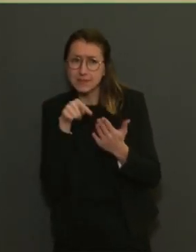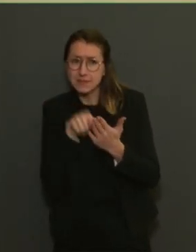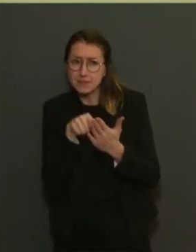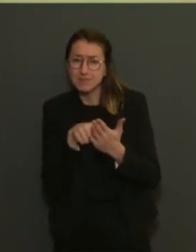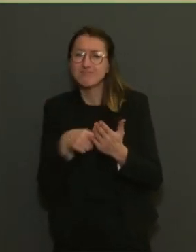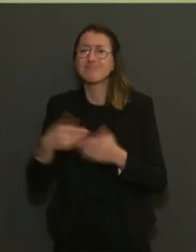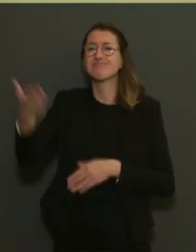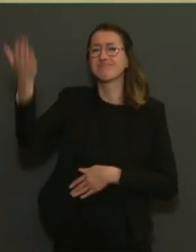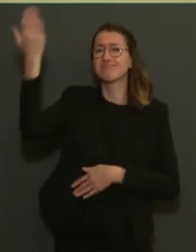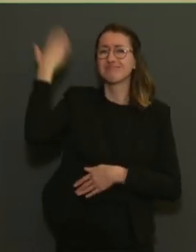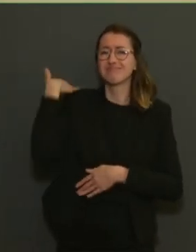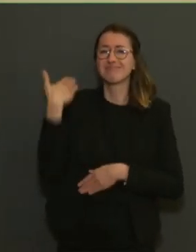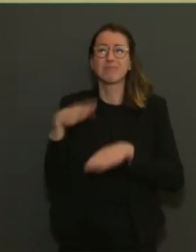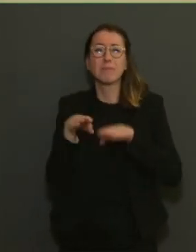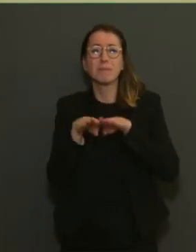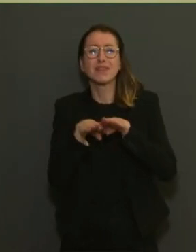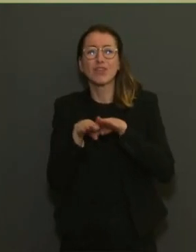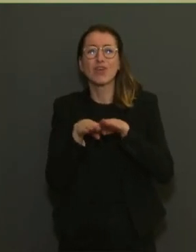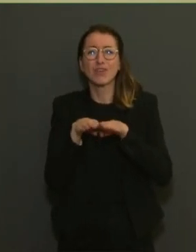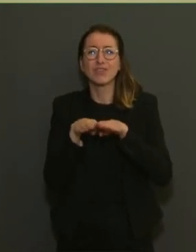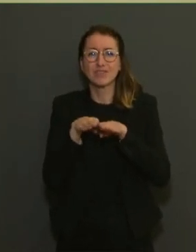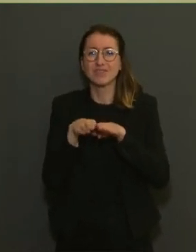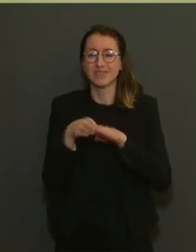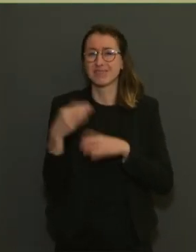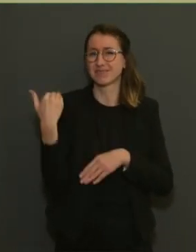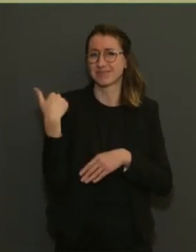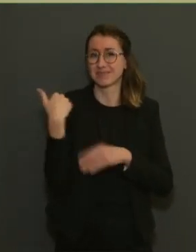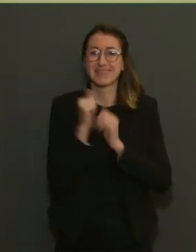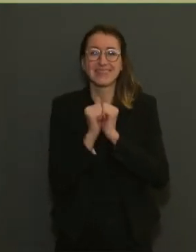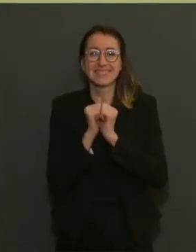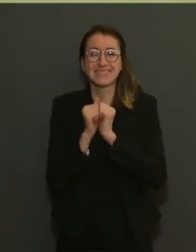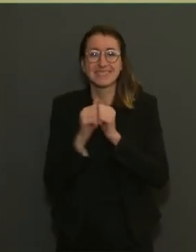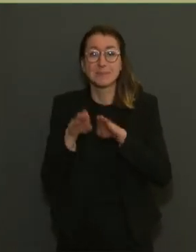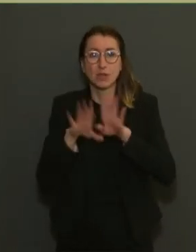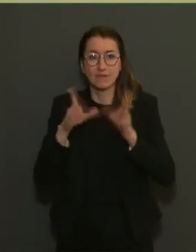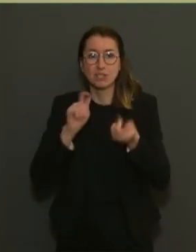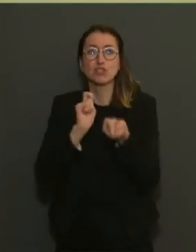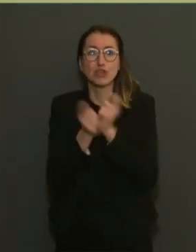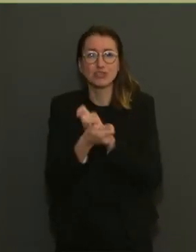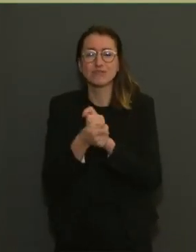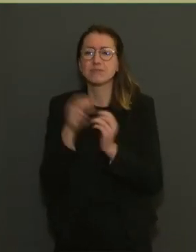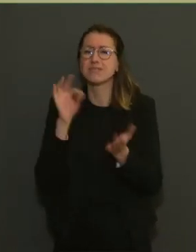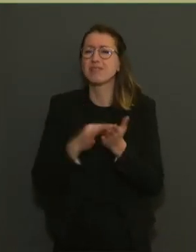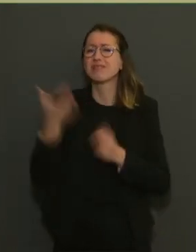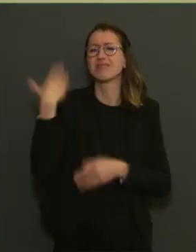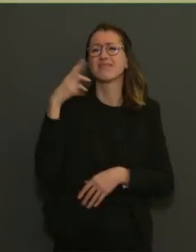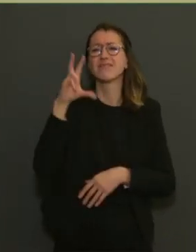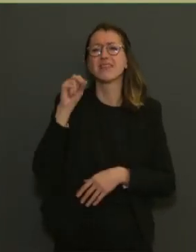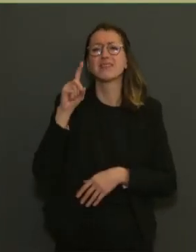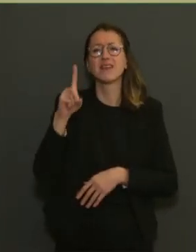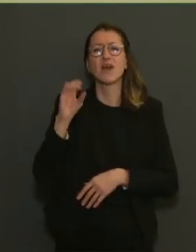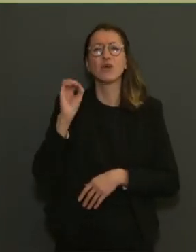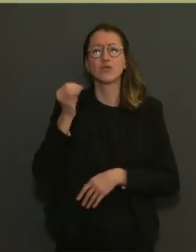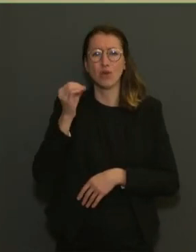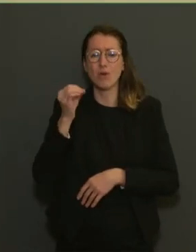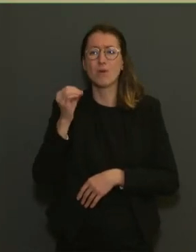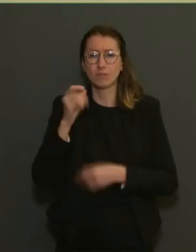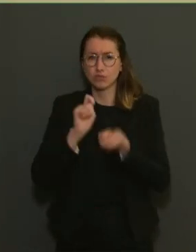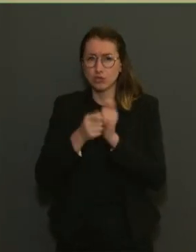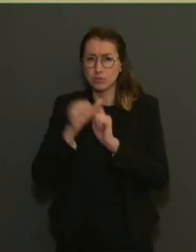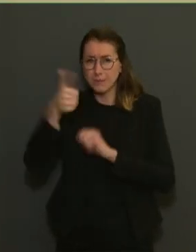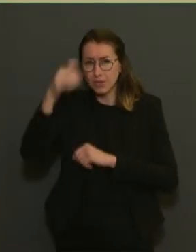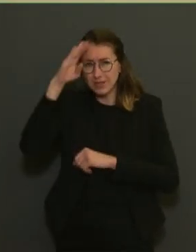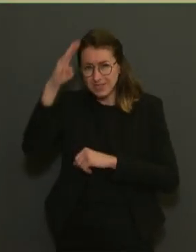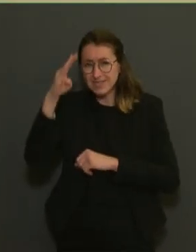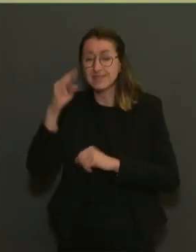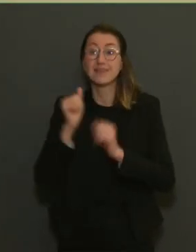changé récemment de politique de testing dans notre pays le 21 octobre. On ne teste plus que les gens qui sont symptomatiques. Et